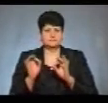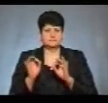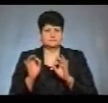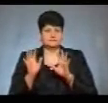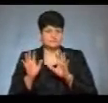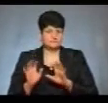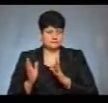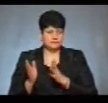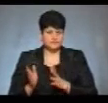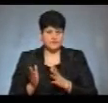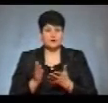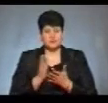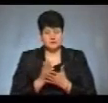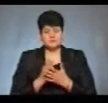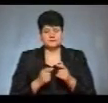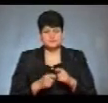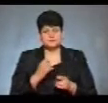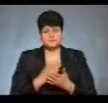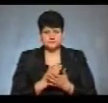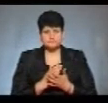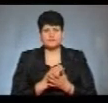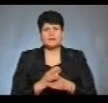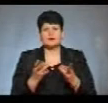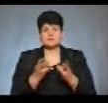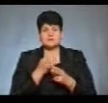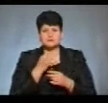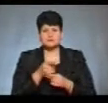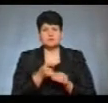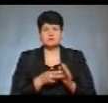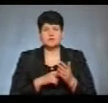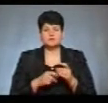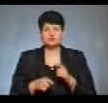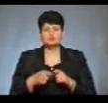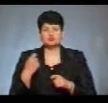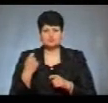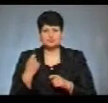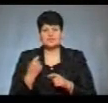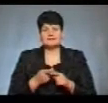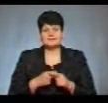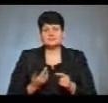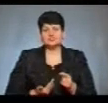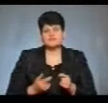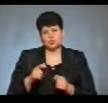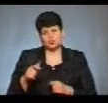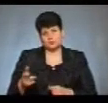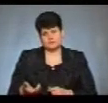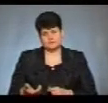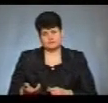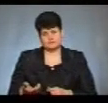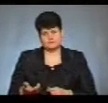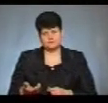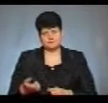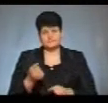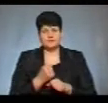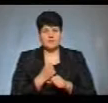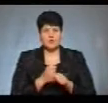менше, значить, вони є. І потрібно сказати в тому плані, що порушення вписуються живі люди. І працюють